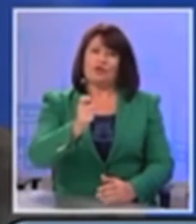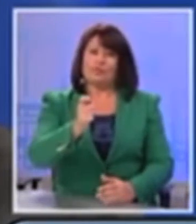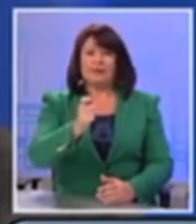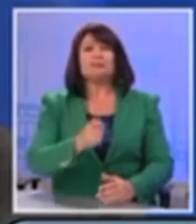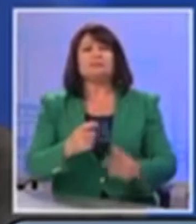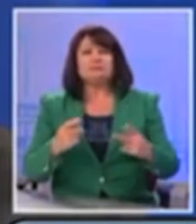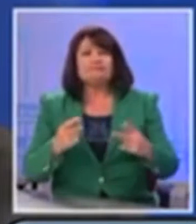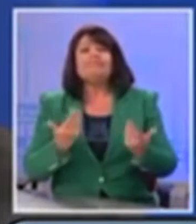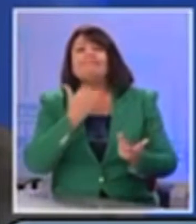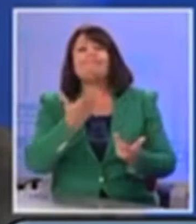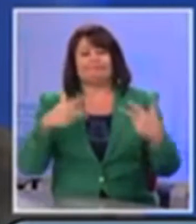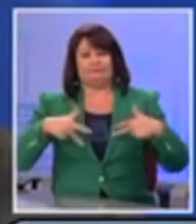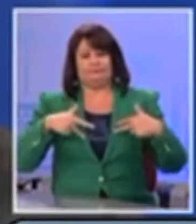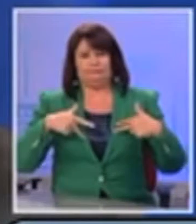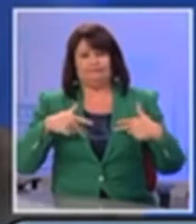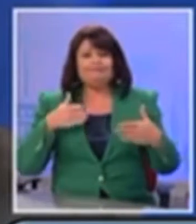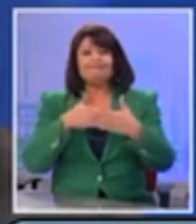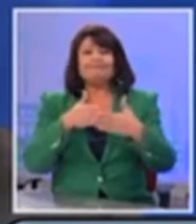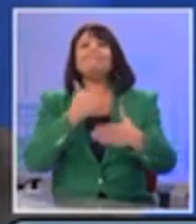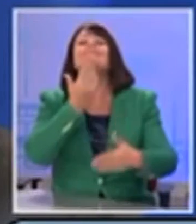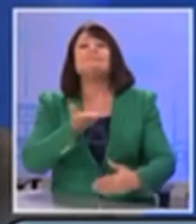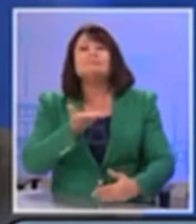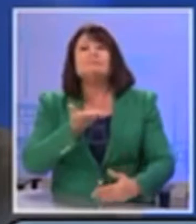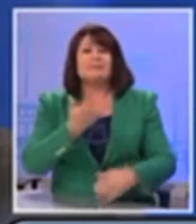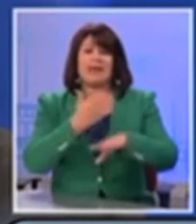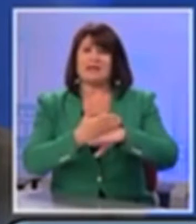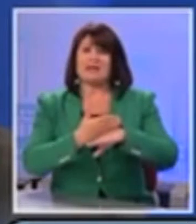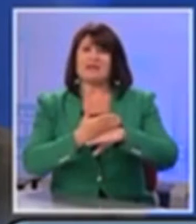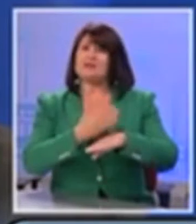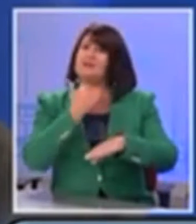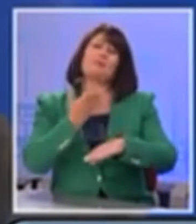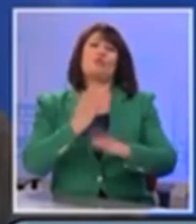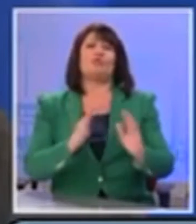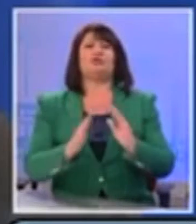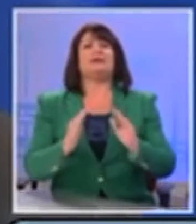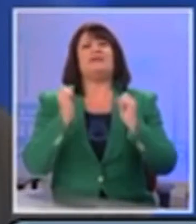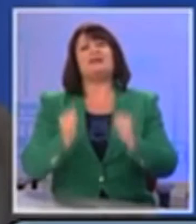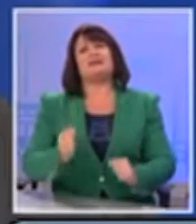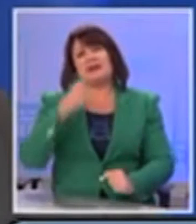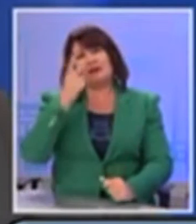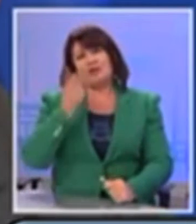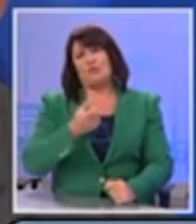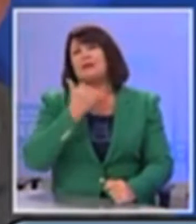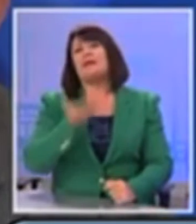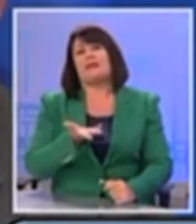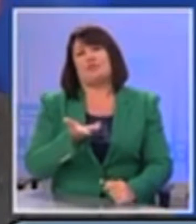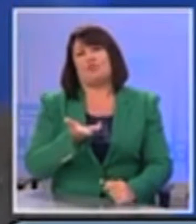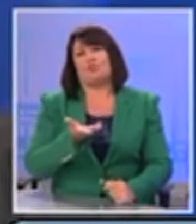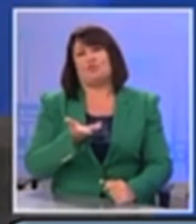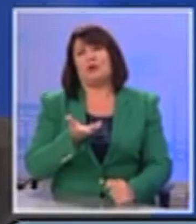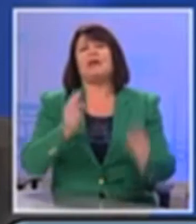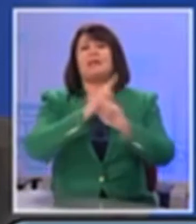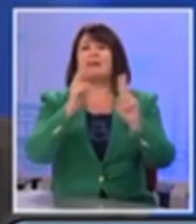les droits fondamentaux prévus par toute une série de conventions et de pactes et traités internationaux auxquels le pays